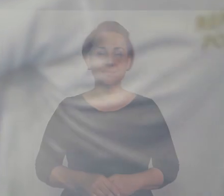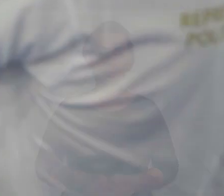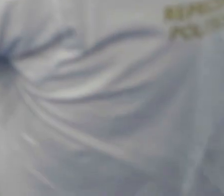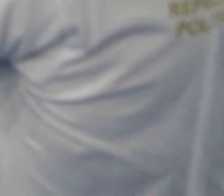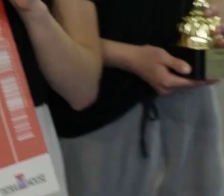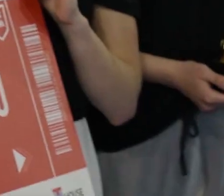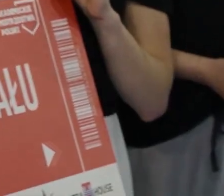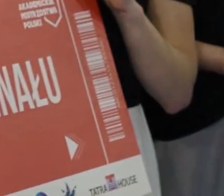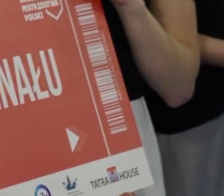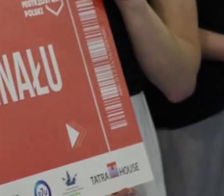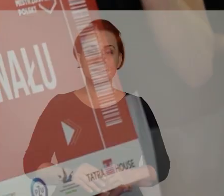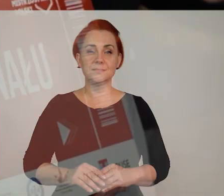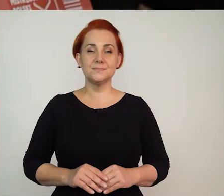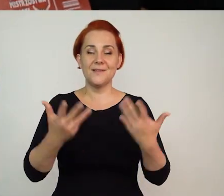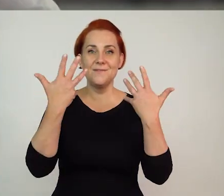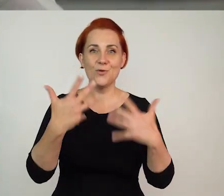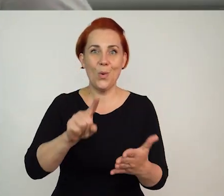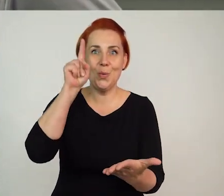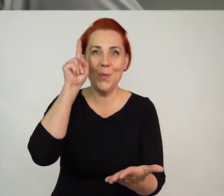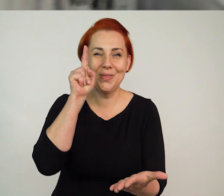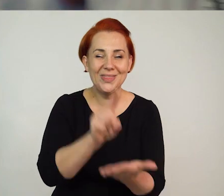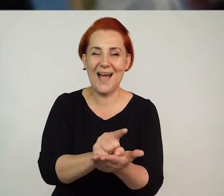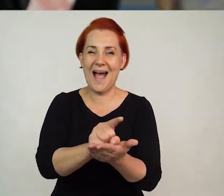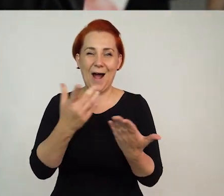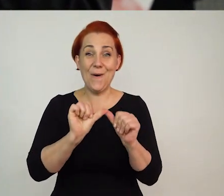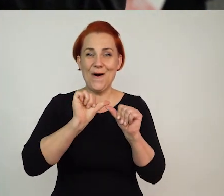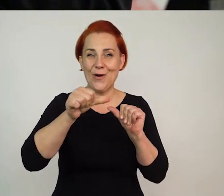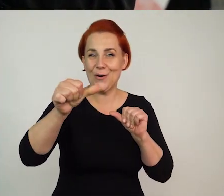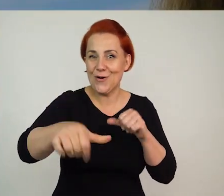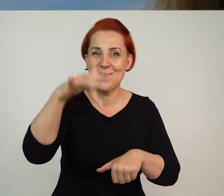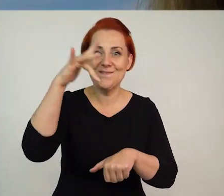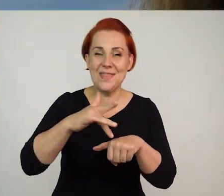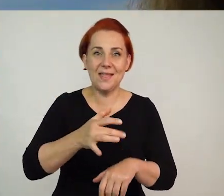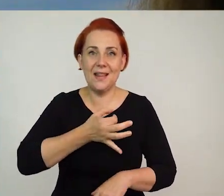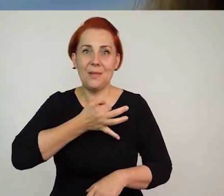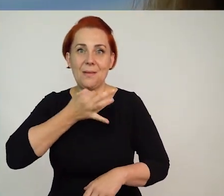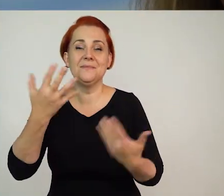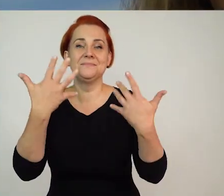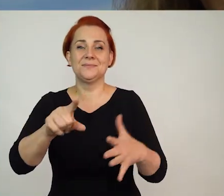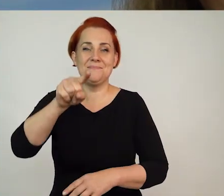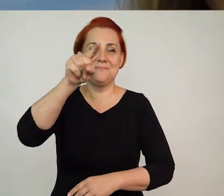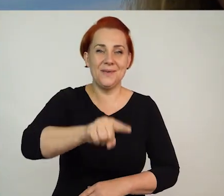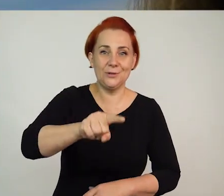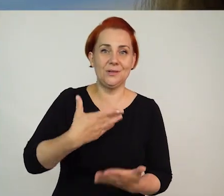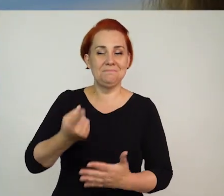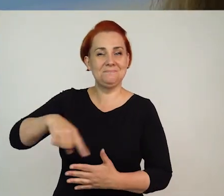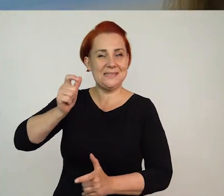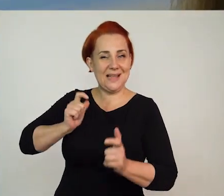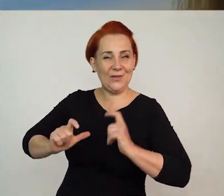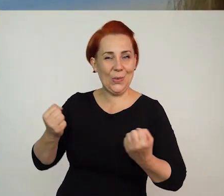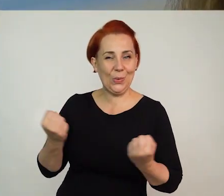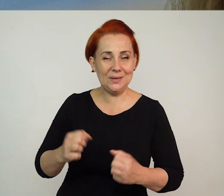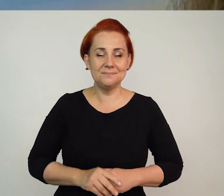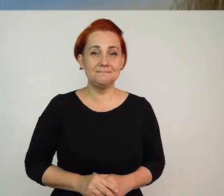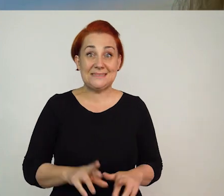Pietras, AZS UŁEK Kraków. Wreszcie nam się udało zwyciężyć. Co roku coraz lepsze były wyniki. Wreszcie mamy pierwsze miejsce, więc jesteśmy bardzo